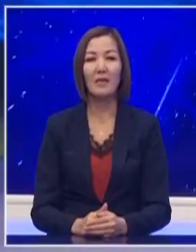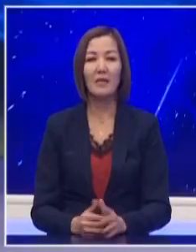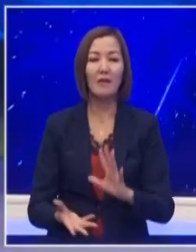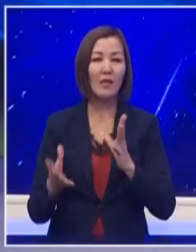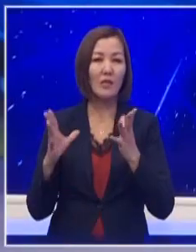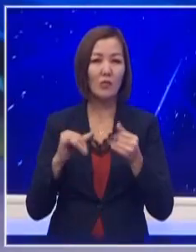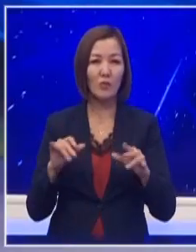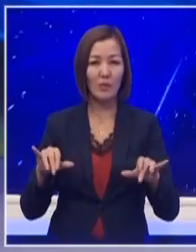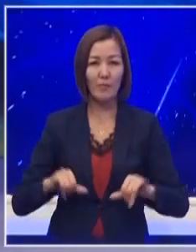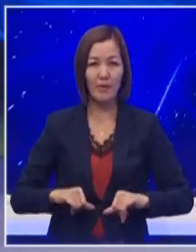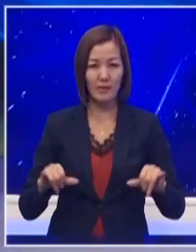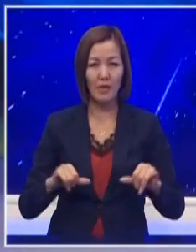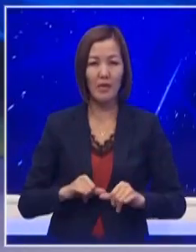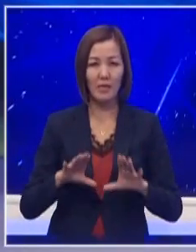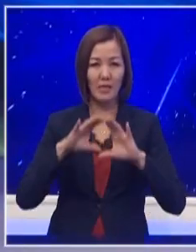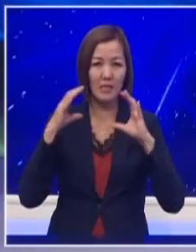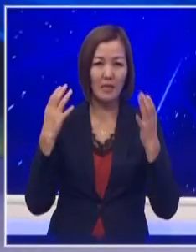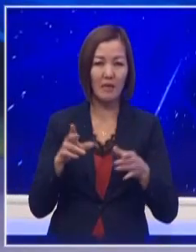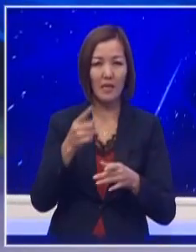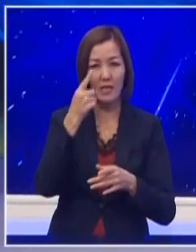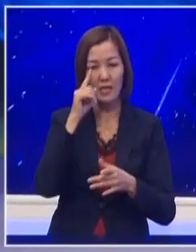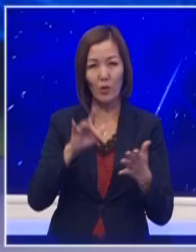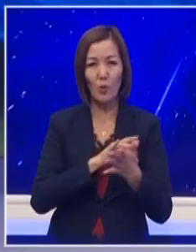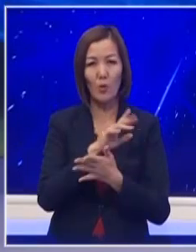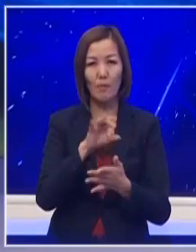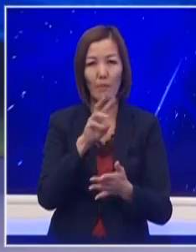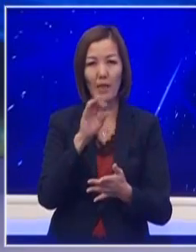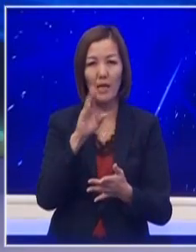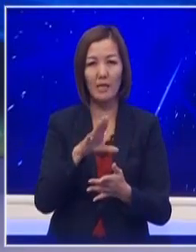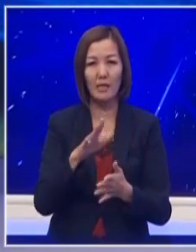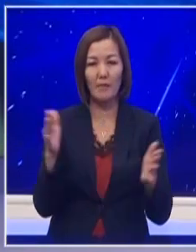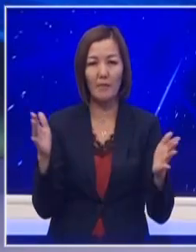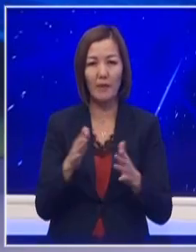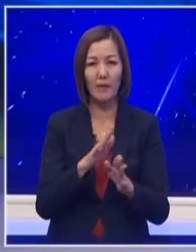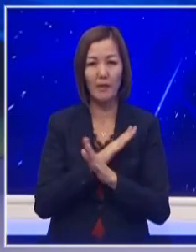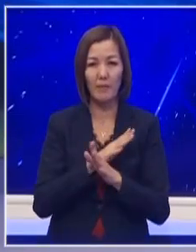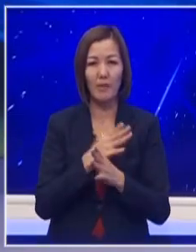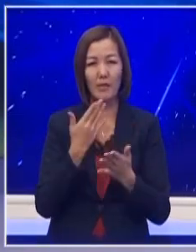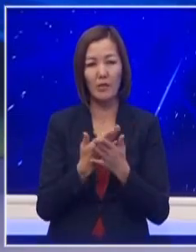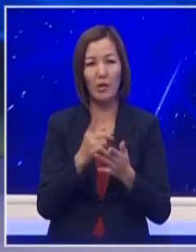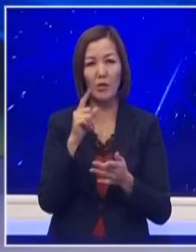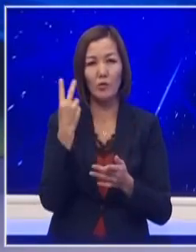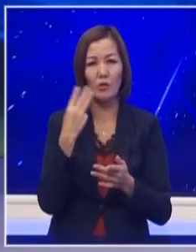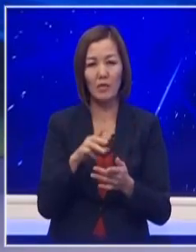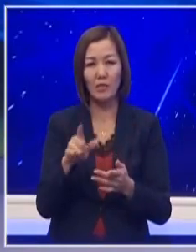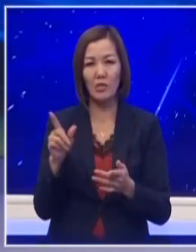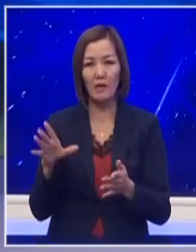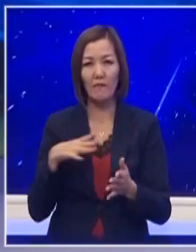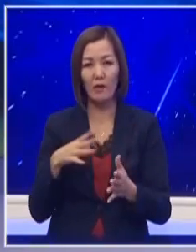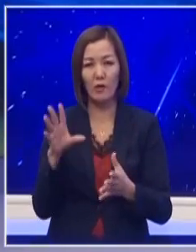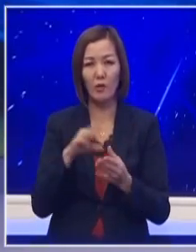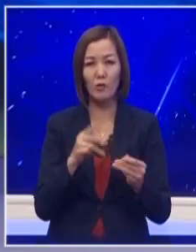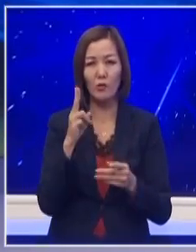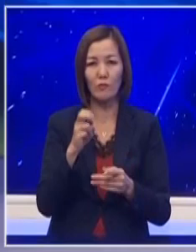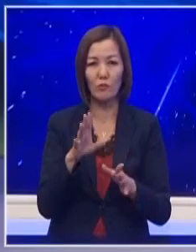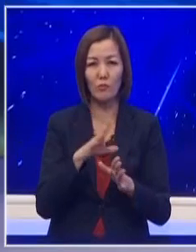в результате беспорядков на стадионе в индонезийском городе маланге по меньшей мере погибли около 130 человек и еще